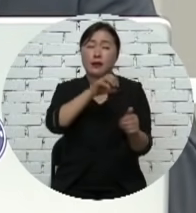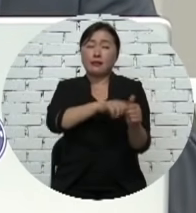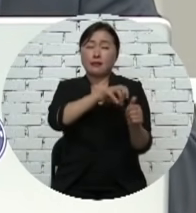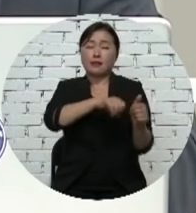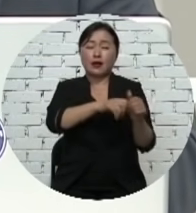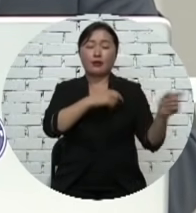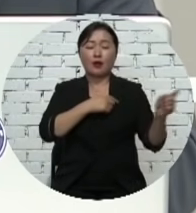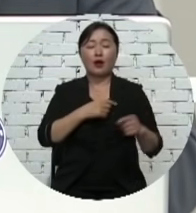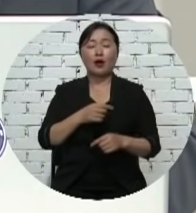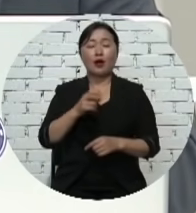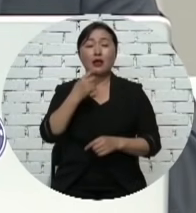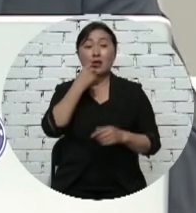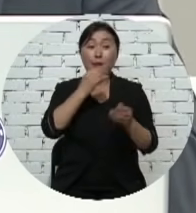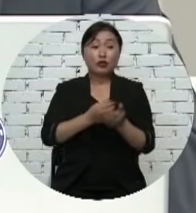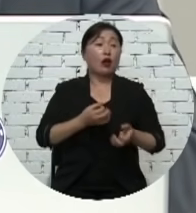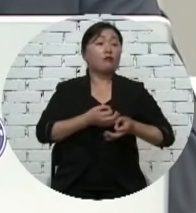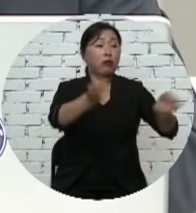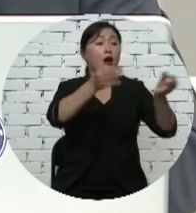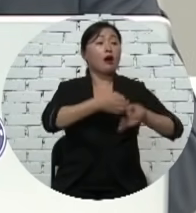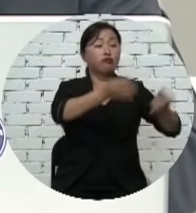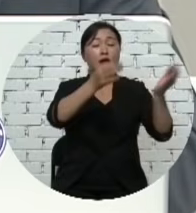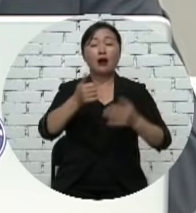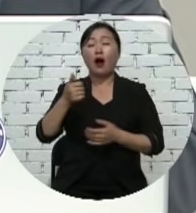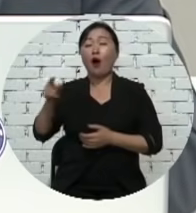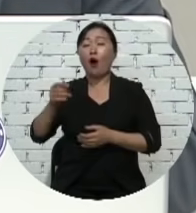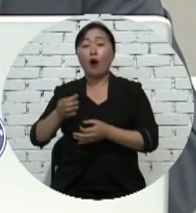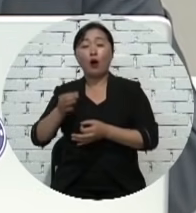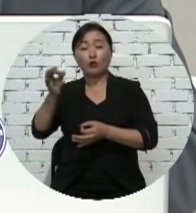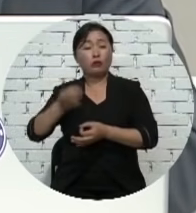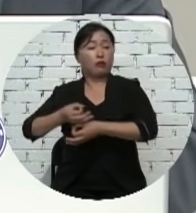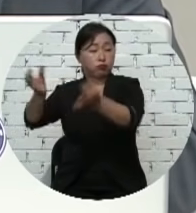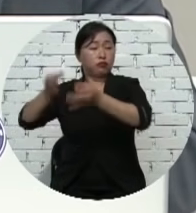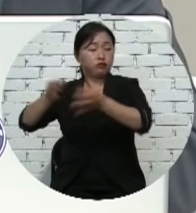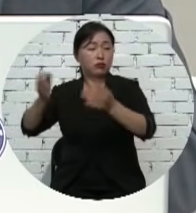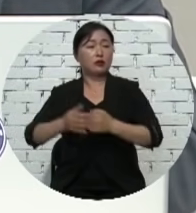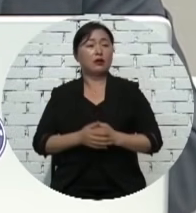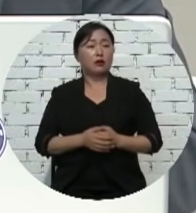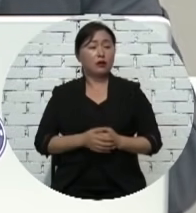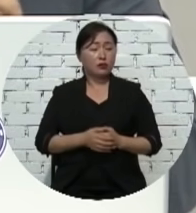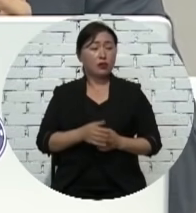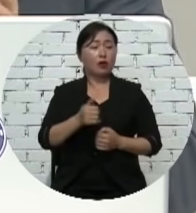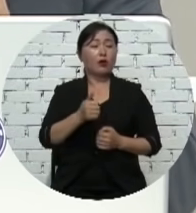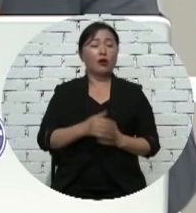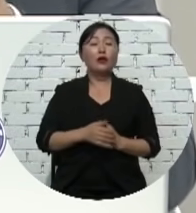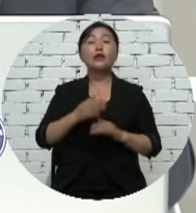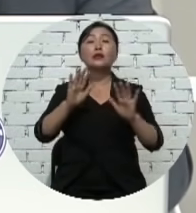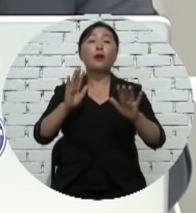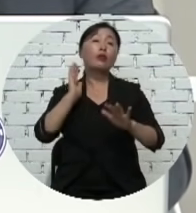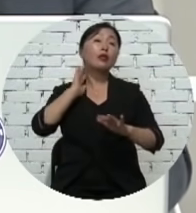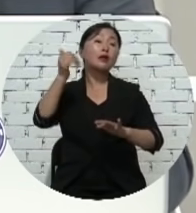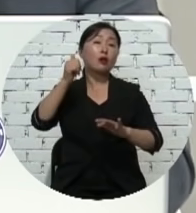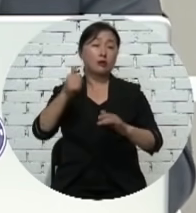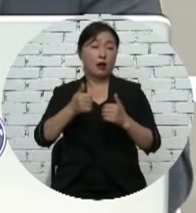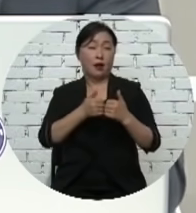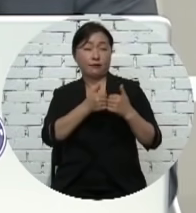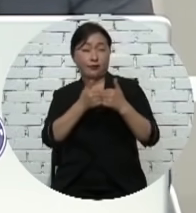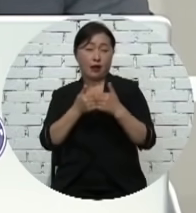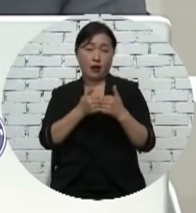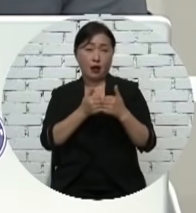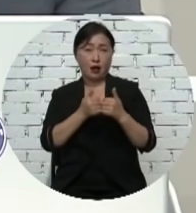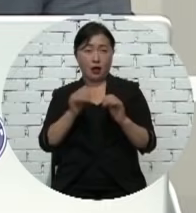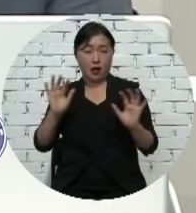거고 허경영이도 퍼주는 거니까 퍼주는 쪽 표를 갈가먹어서 우리 당이 좋은 거죠. 아니 이번 대선이 박빙으로 되는데